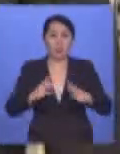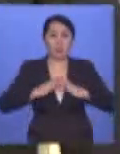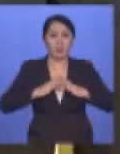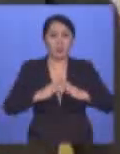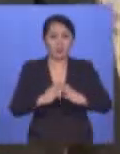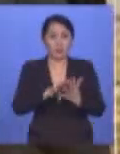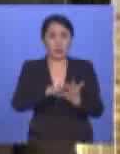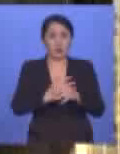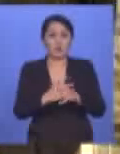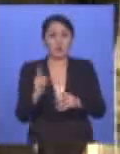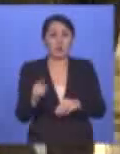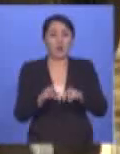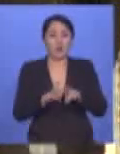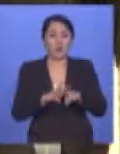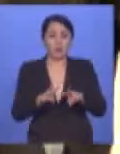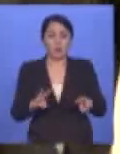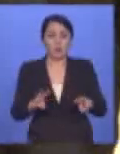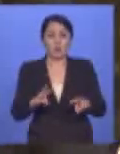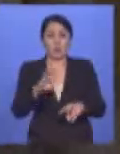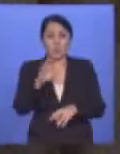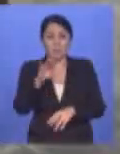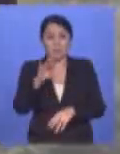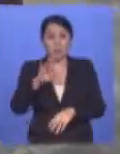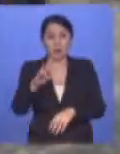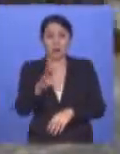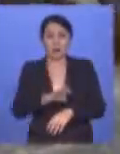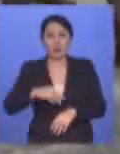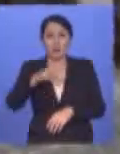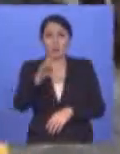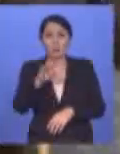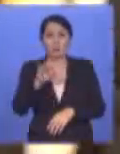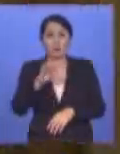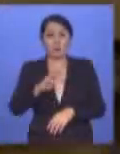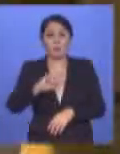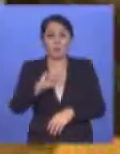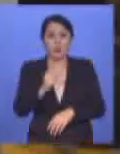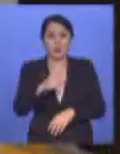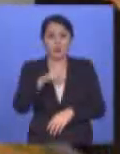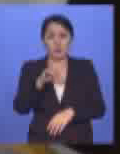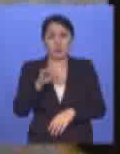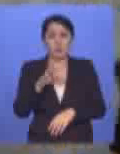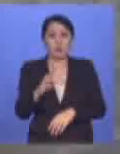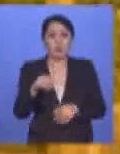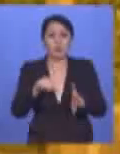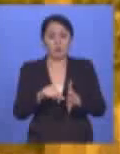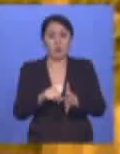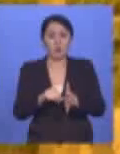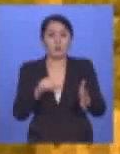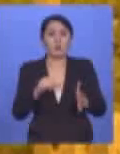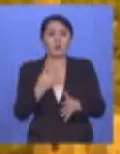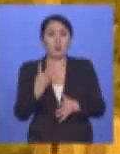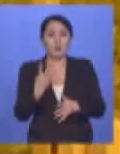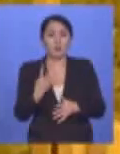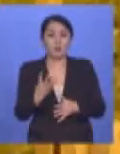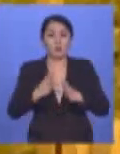ауыл шаруашылығы вице-министрі Аманғали Бердалин және облыс әкімінің бірінші орынбасары Марат Тасмағанбетов барды. Төртінші